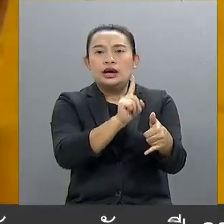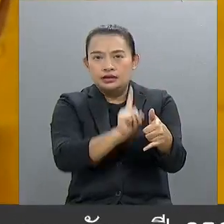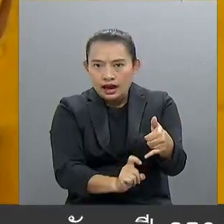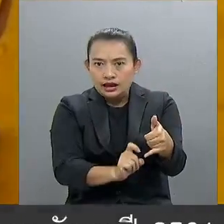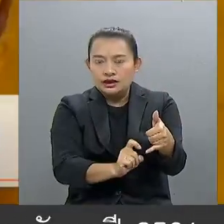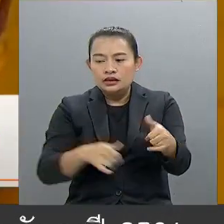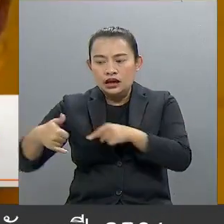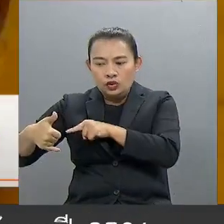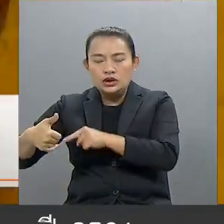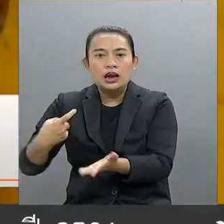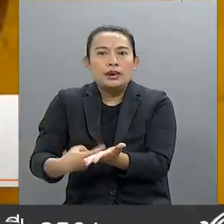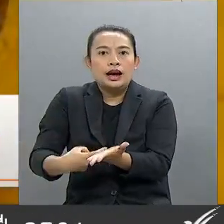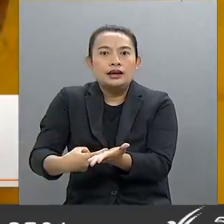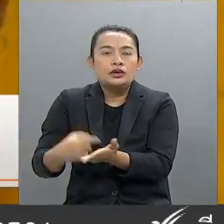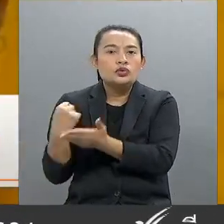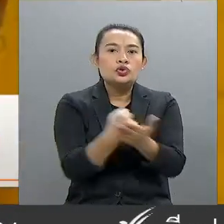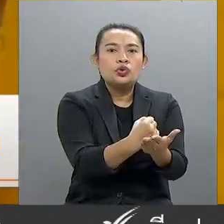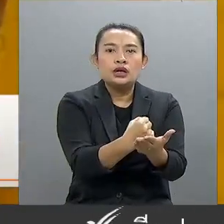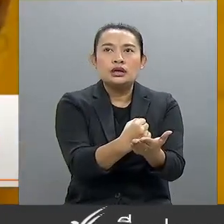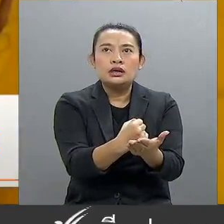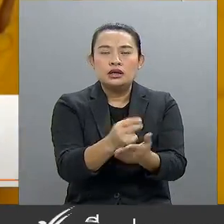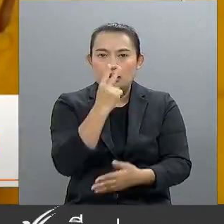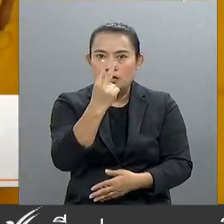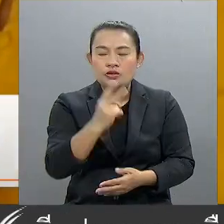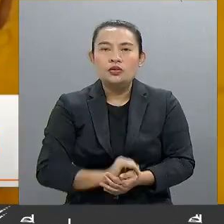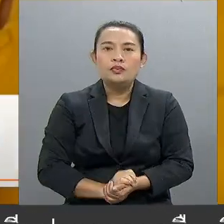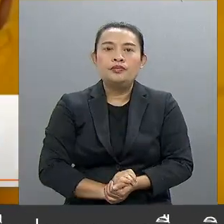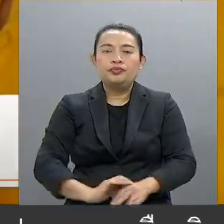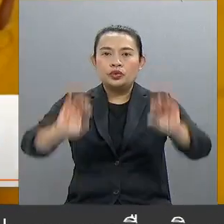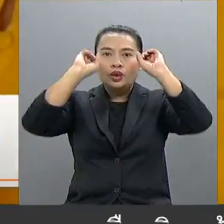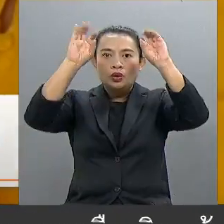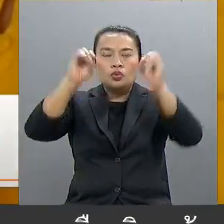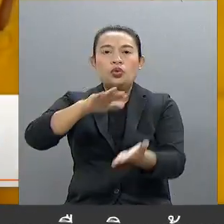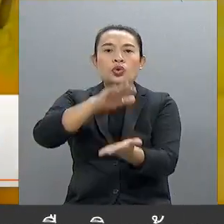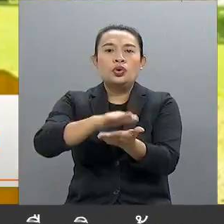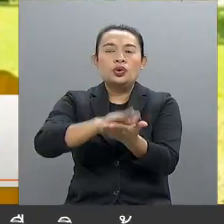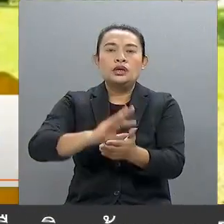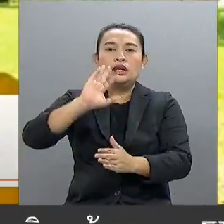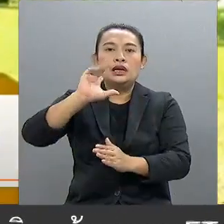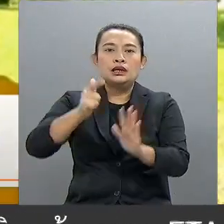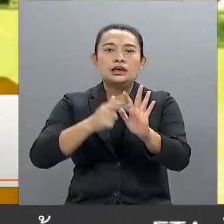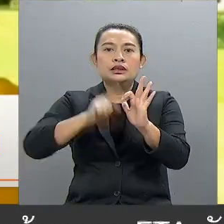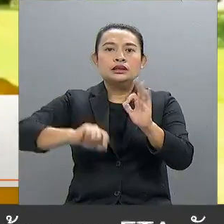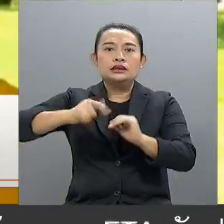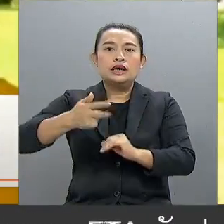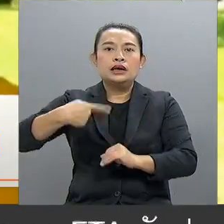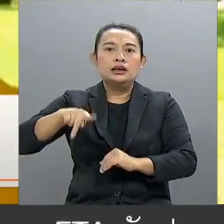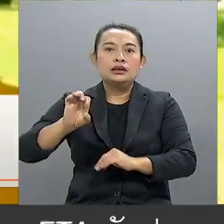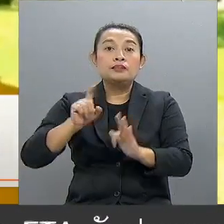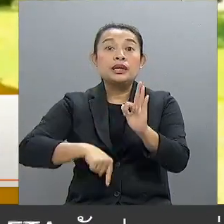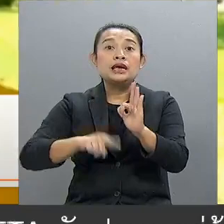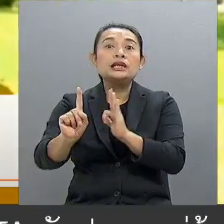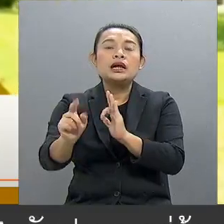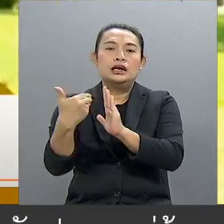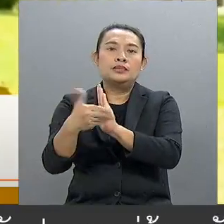นางสาวพัชระพระนิรามเป็นครูโรงเรียนแห่งหนึ่งในตำบลช่างปีอำเภอศรีขอรภูมิจังหวัดสุรินทร์ค่ะร้องเรียนกับทีมข่าวว่า